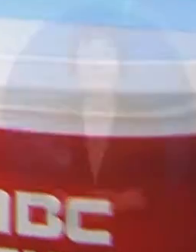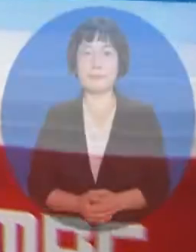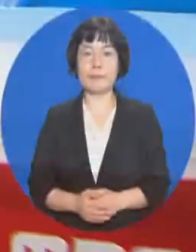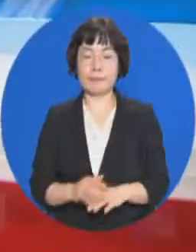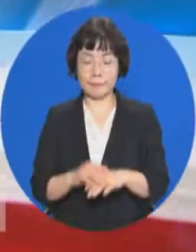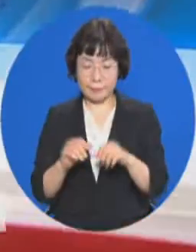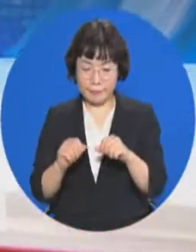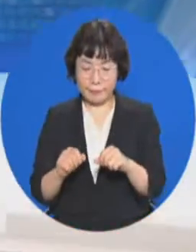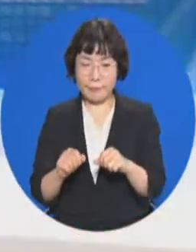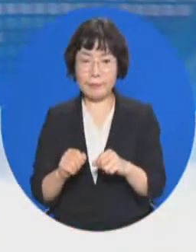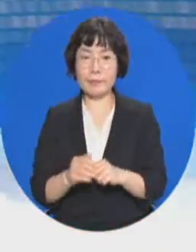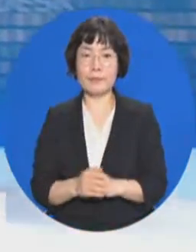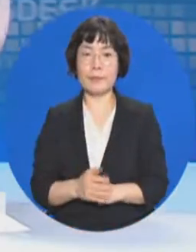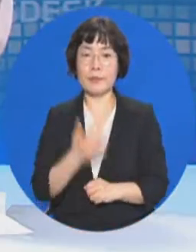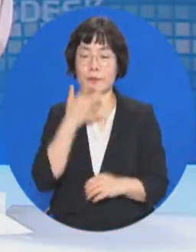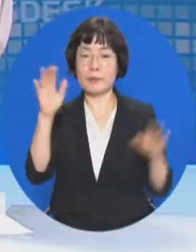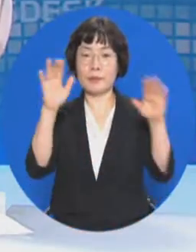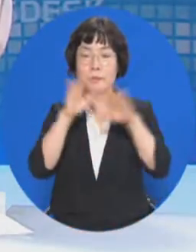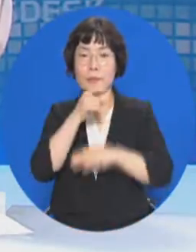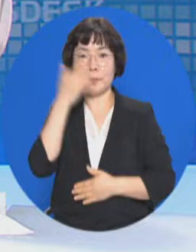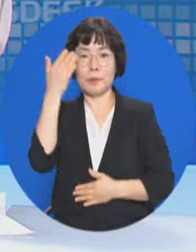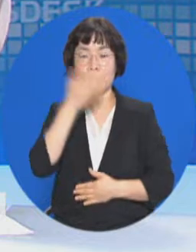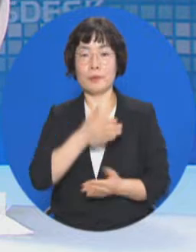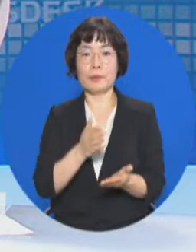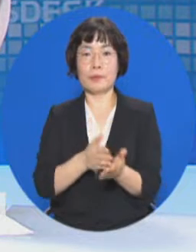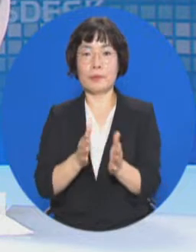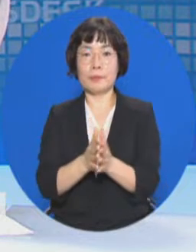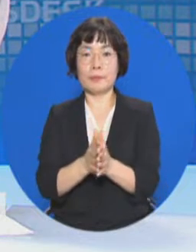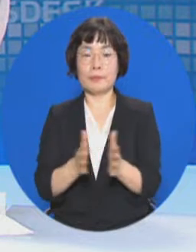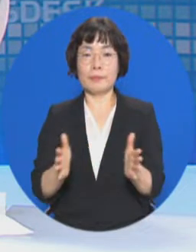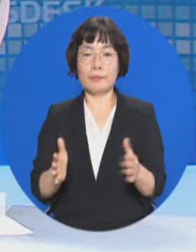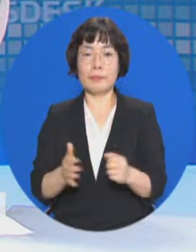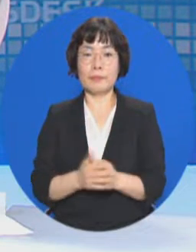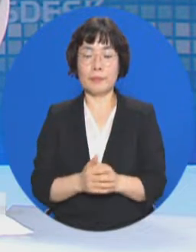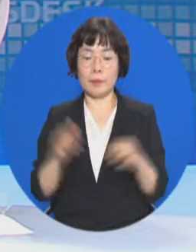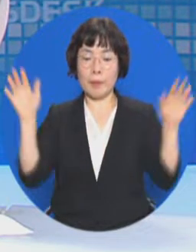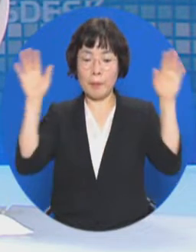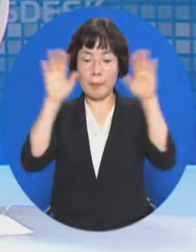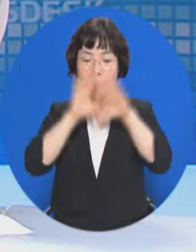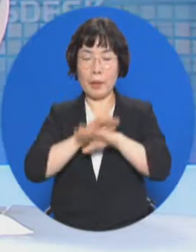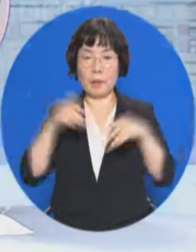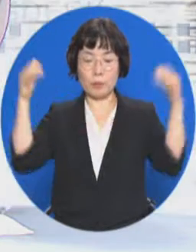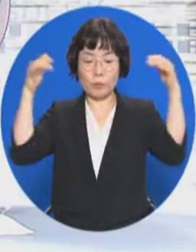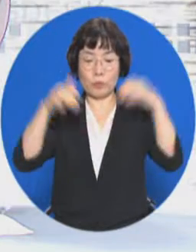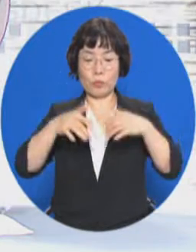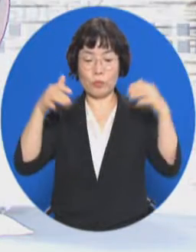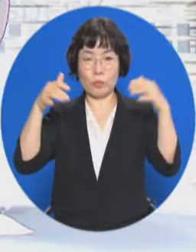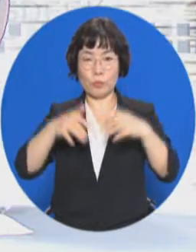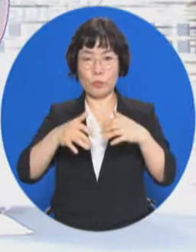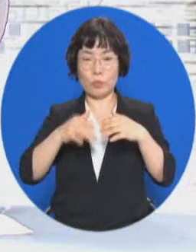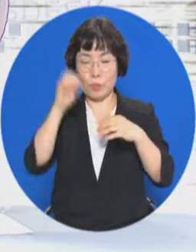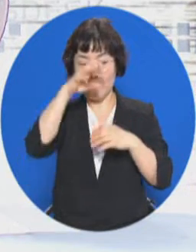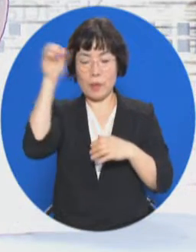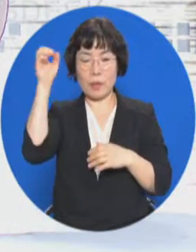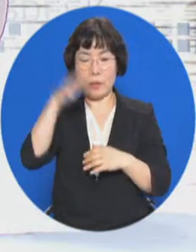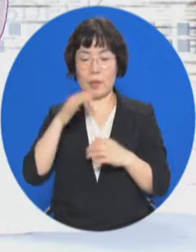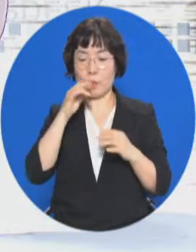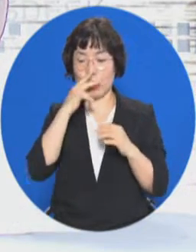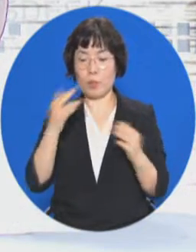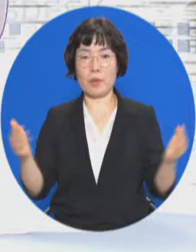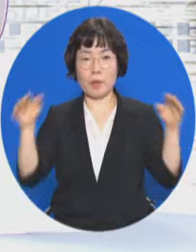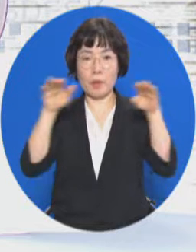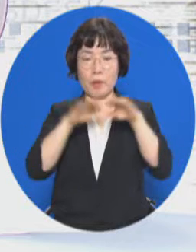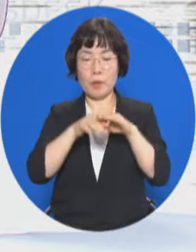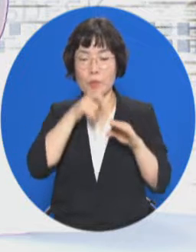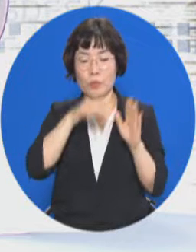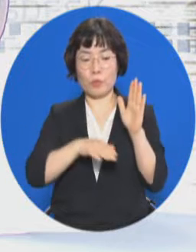네, 시청자 여러분 안녕하십니까. 화요일 밤 여수 MBC 뉴스데스크입니다. 밤사이 곳곳에 폭우가 쏟아지면서 광양지역 시설하우스에